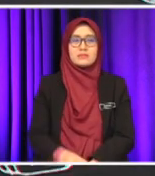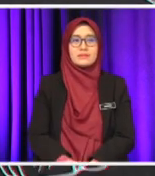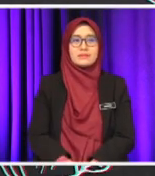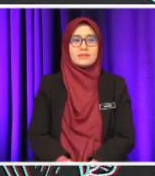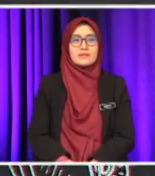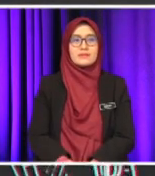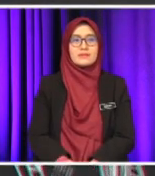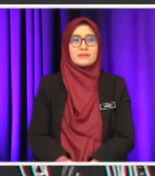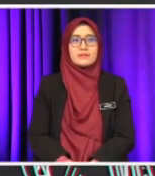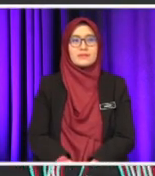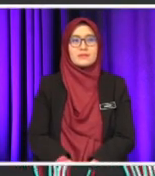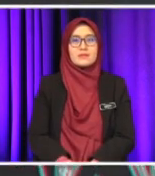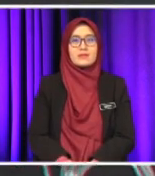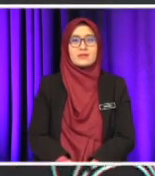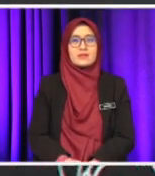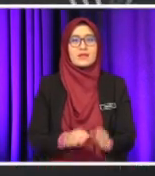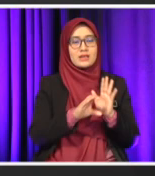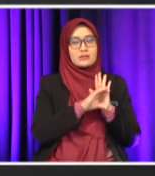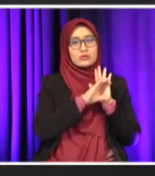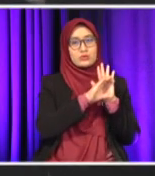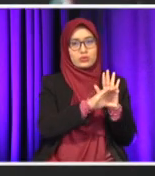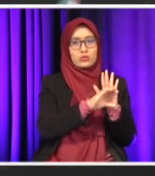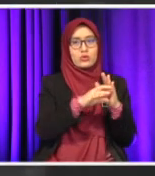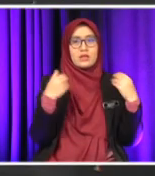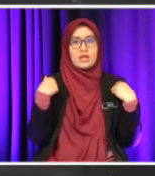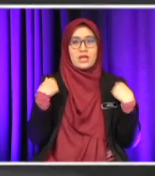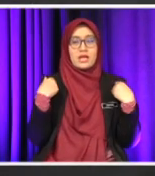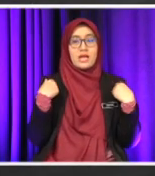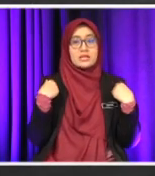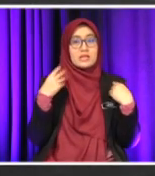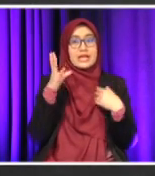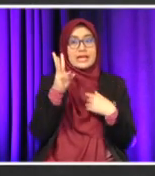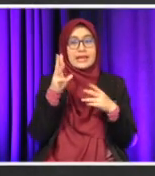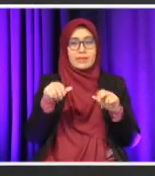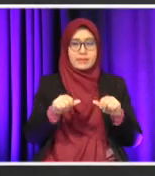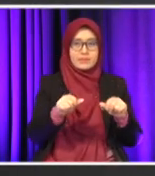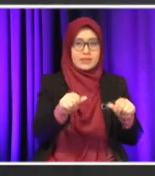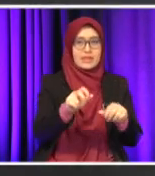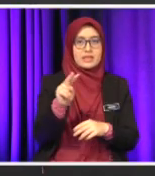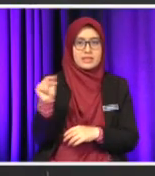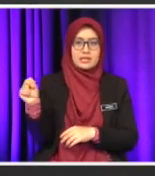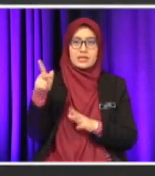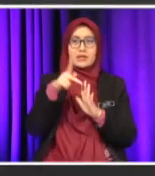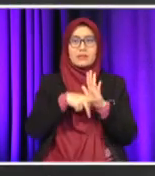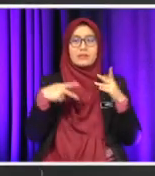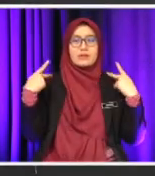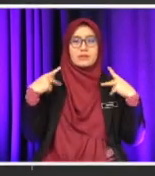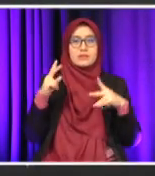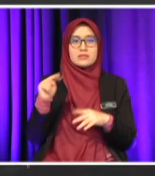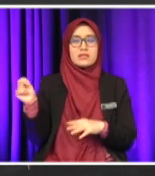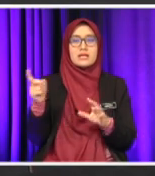contohnya ya inilah beli Saya tunjuk saya ini dia ada 6 tadi guys Jadi kalau yang pertama